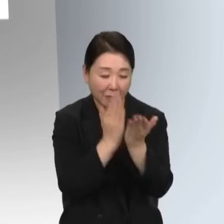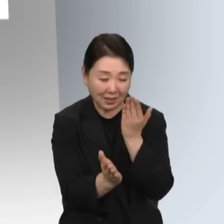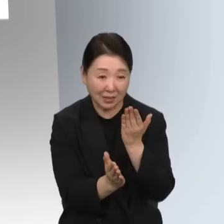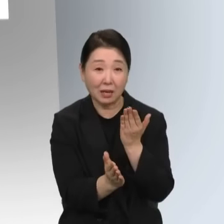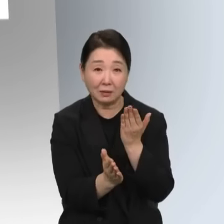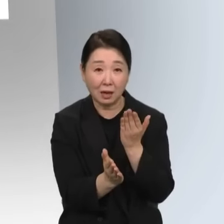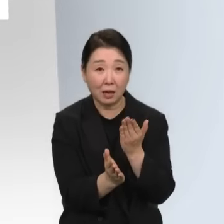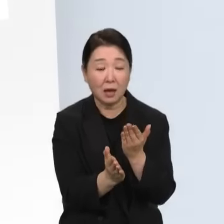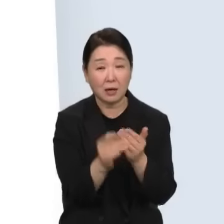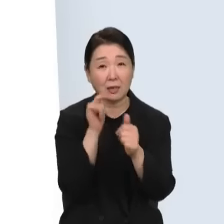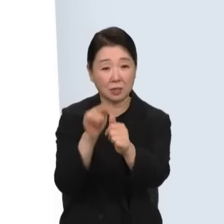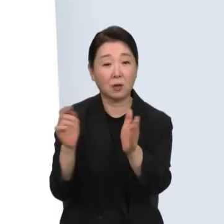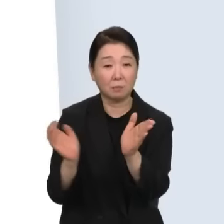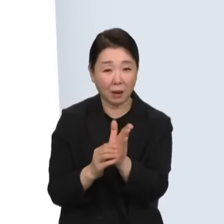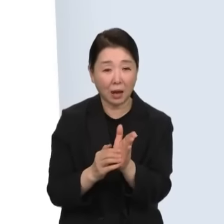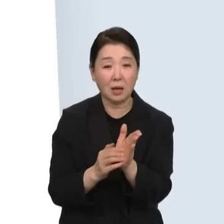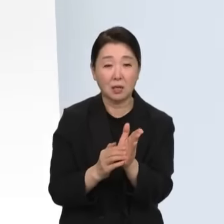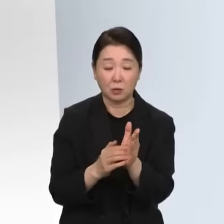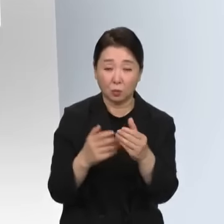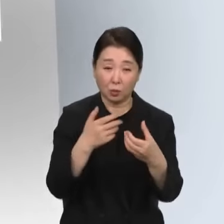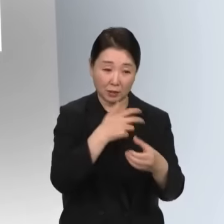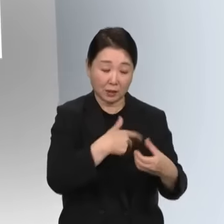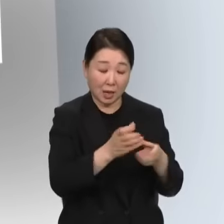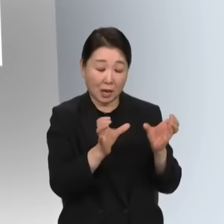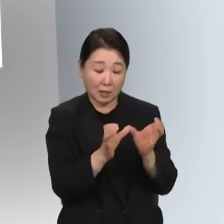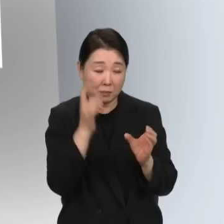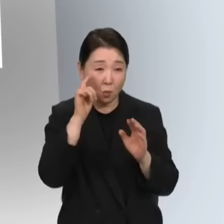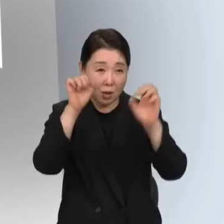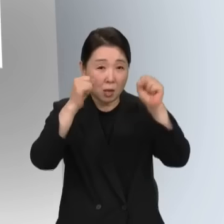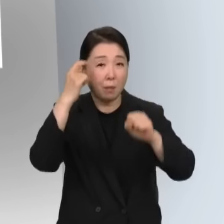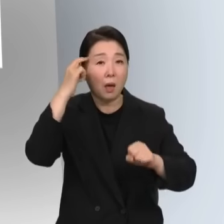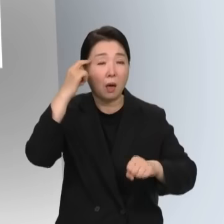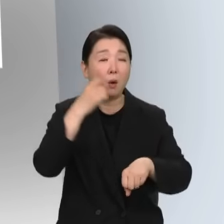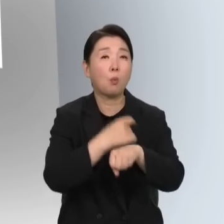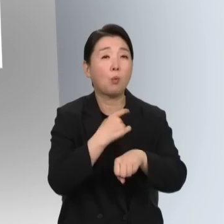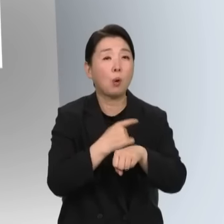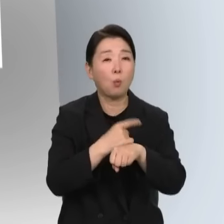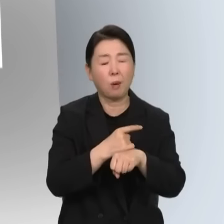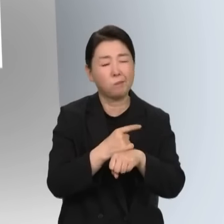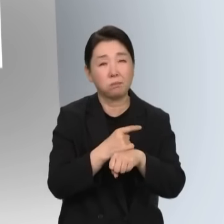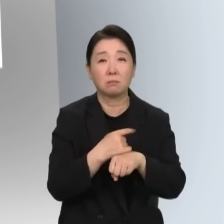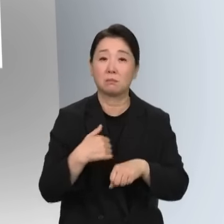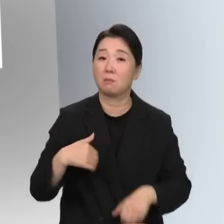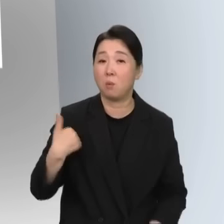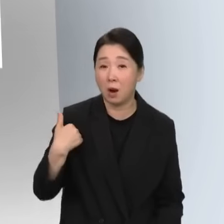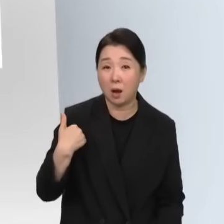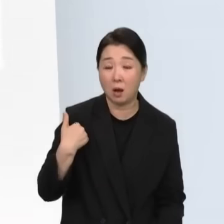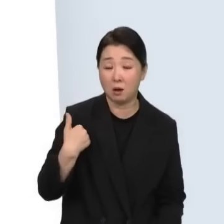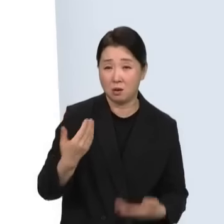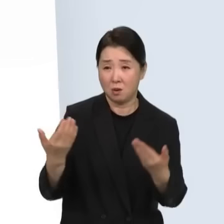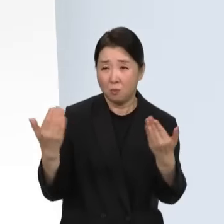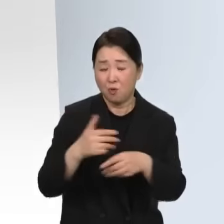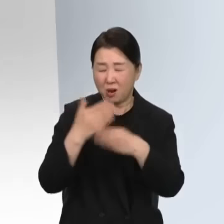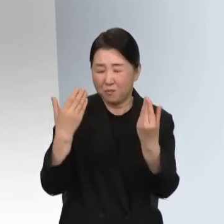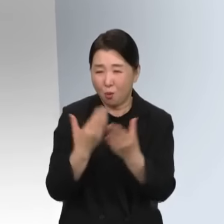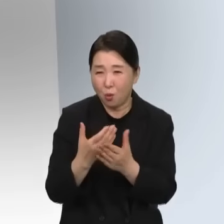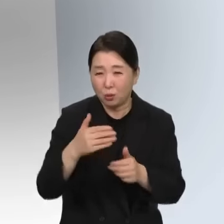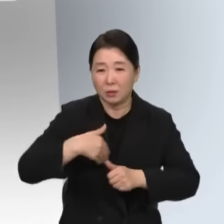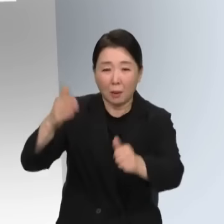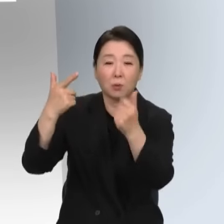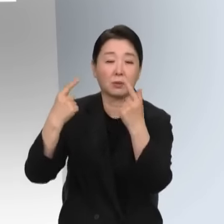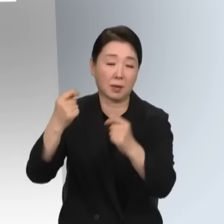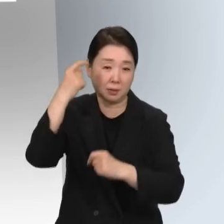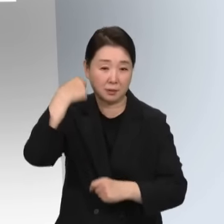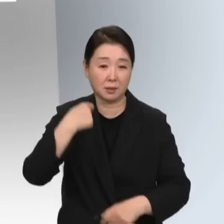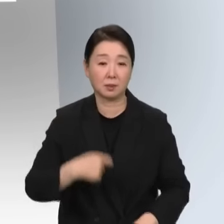받았다. 사단에서 진행하는 캠페인은 왜 하는 것인지 의문이었다. 부하를 갈아 넣는 것 같은 느낌이 들었다고